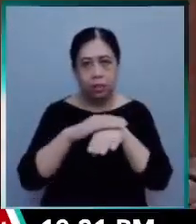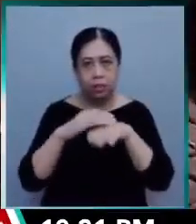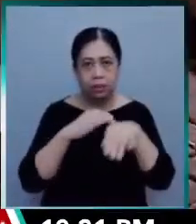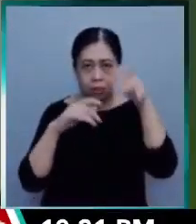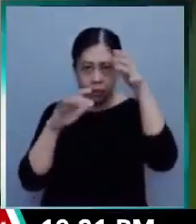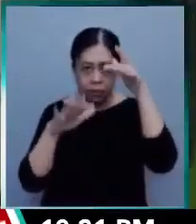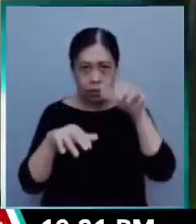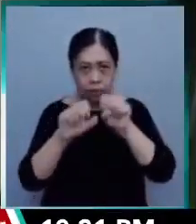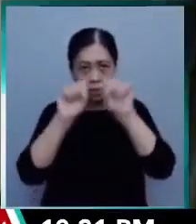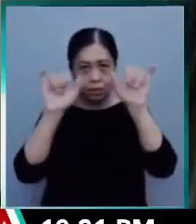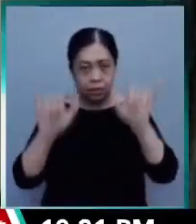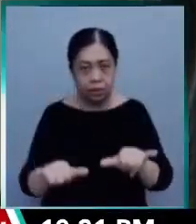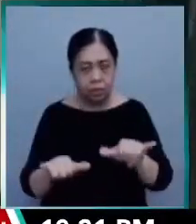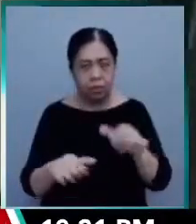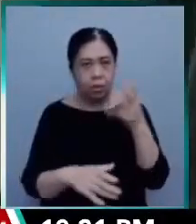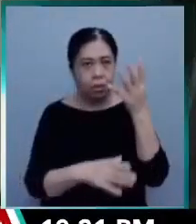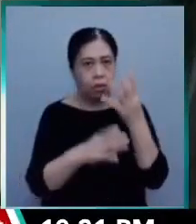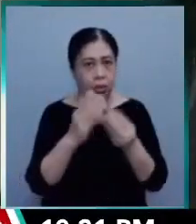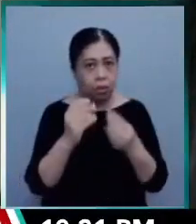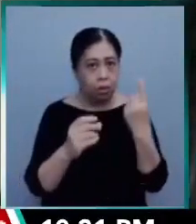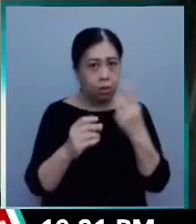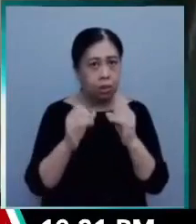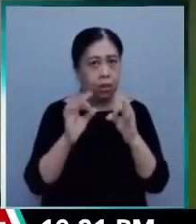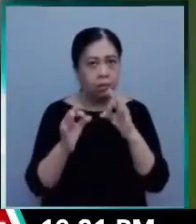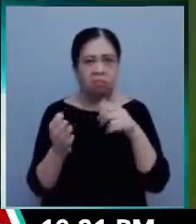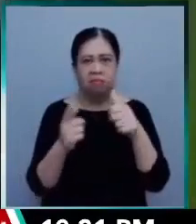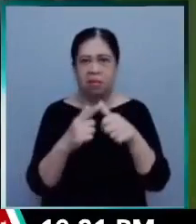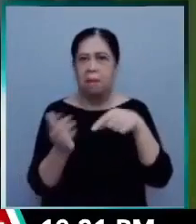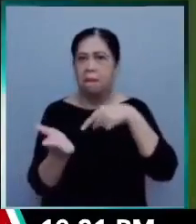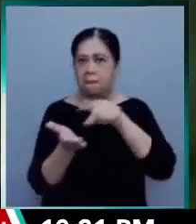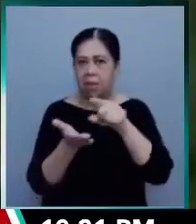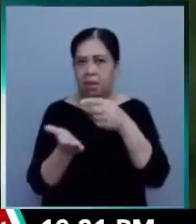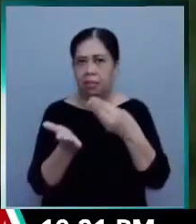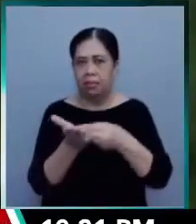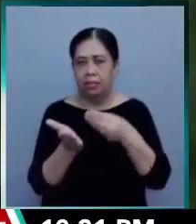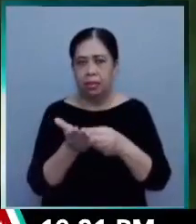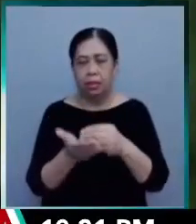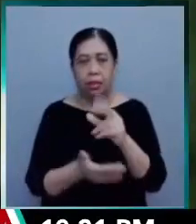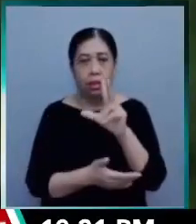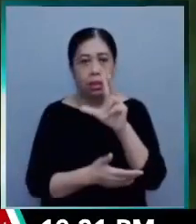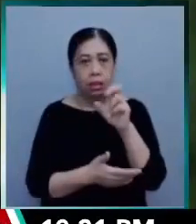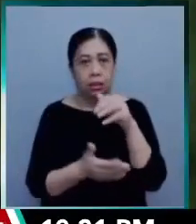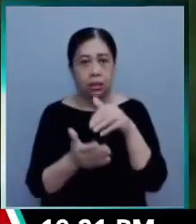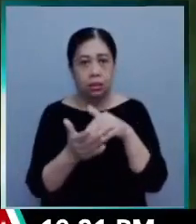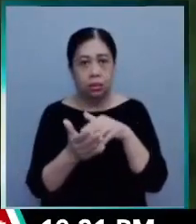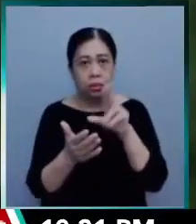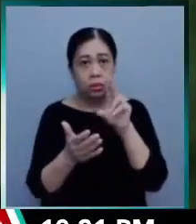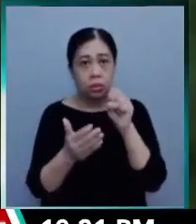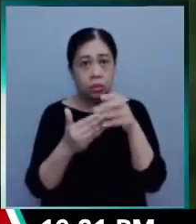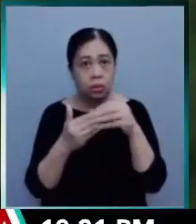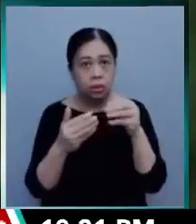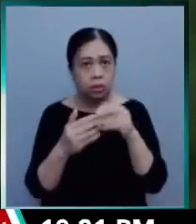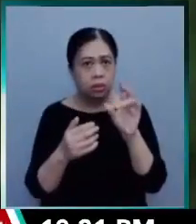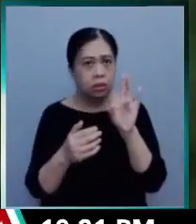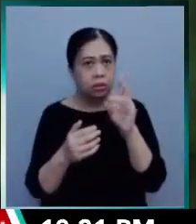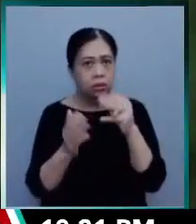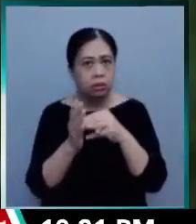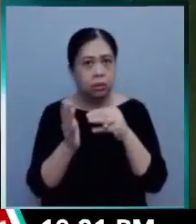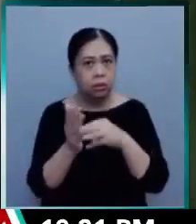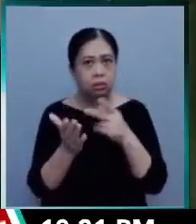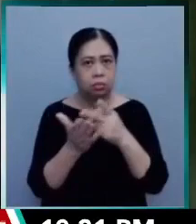mawawala lang ito kapag nagbayad na ng ransom 300,000 us o 1 milliones ang